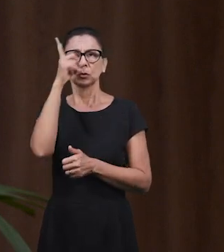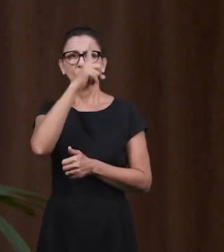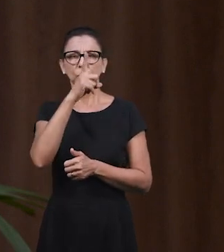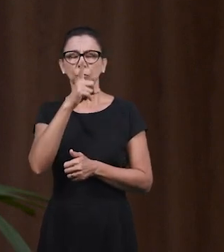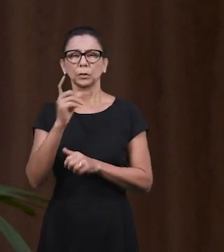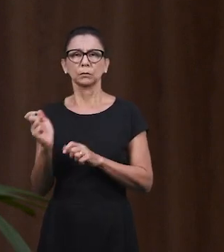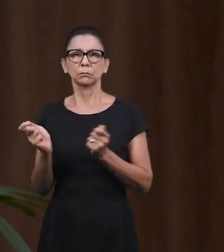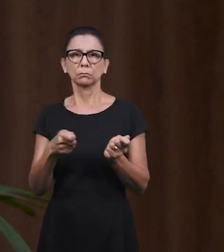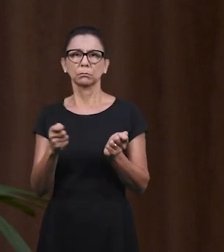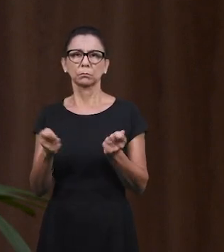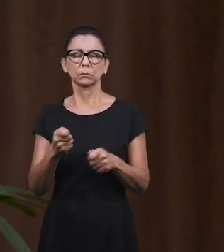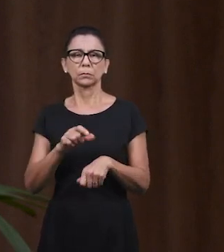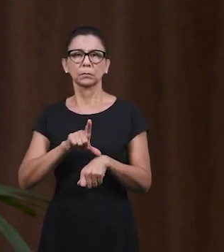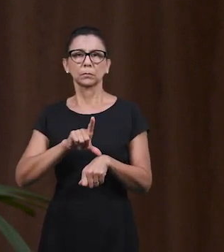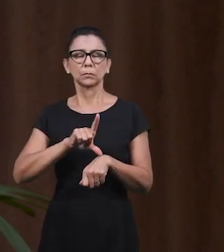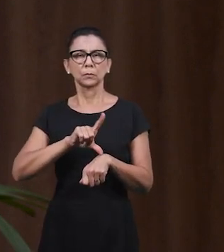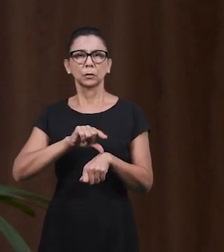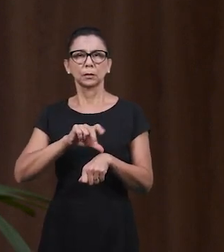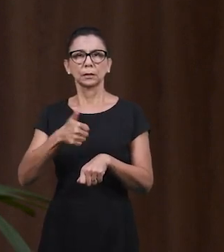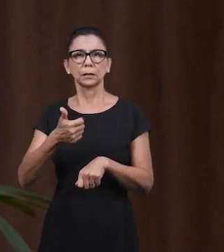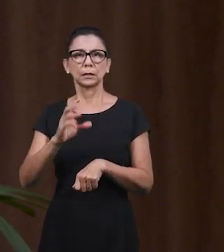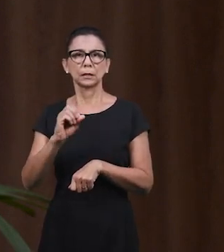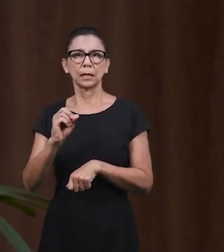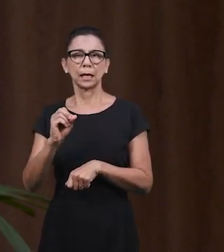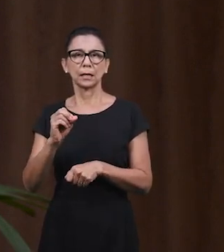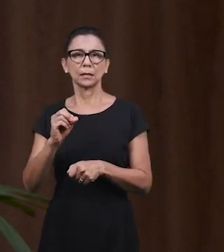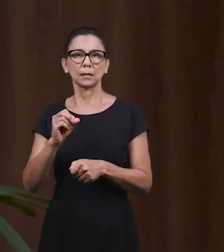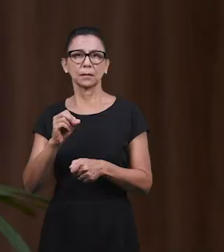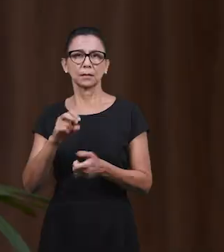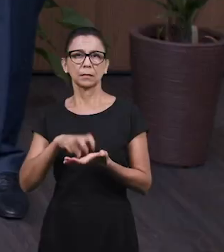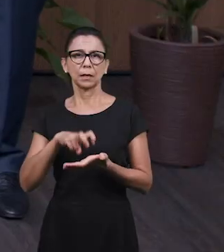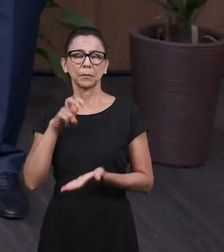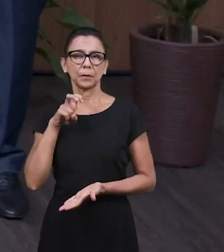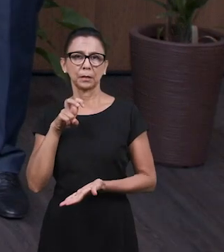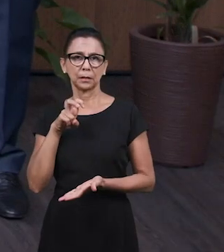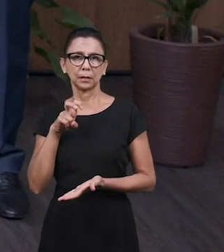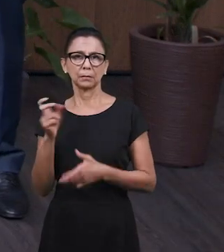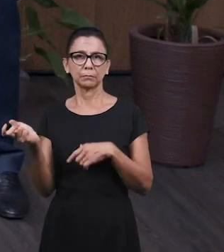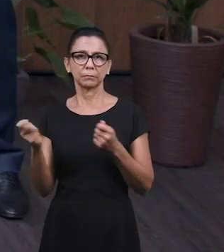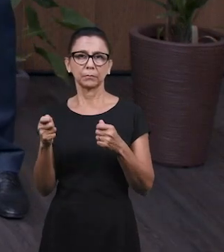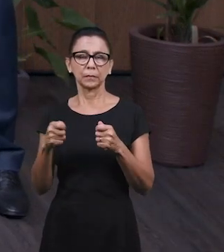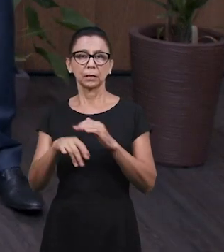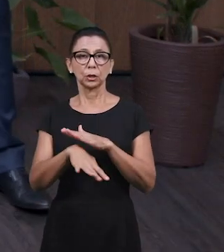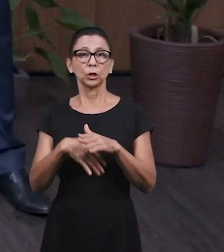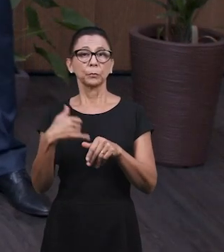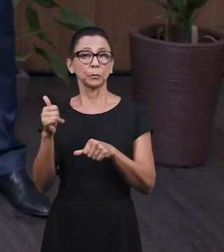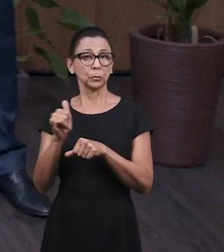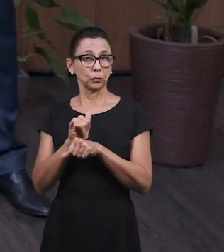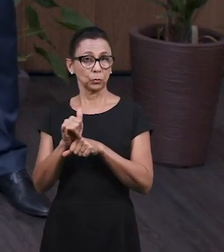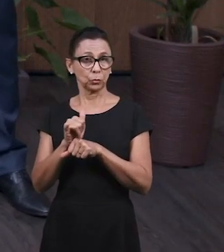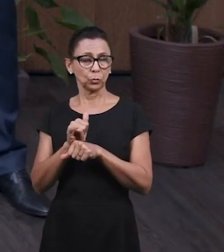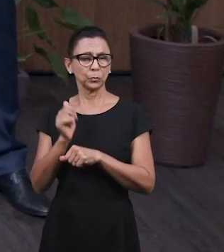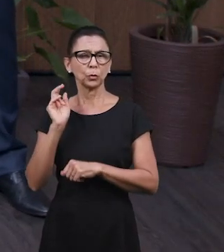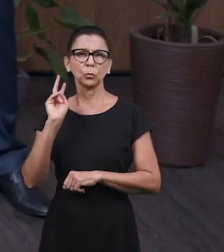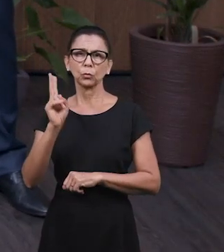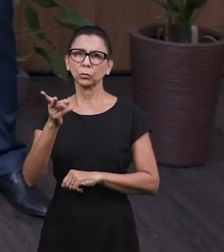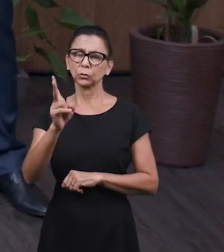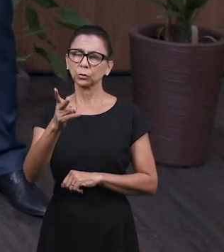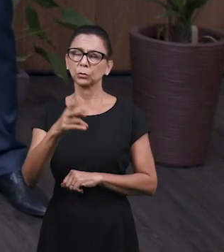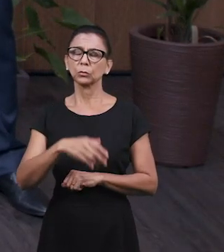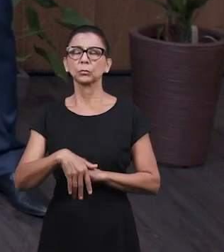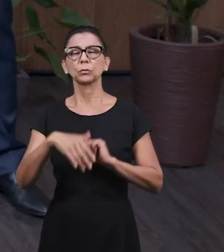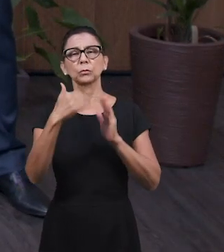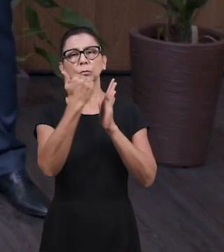à 10h du matin par notre canal YouTube. Continuez avec la séquence, avec les volets